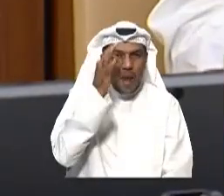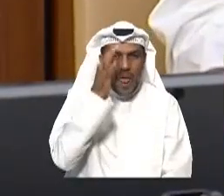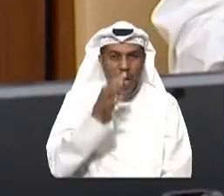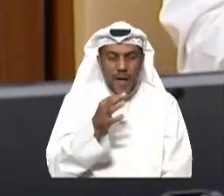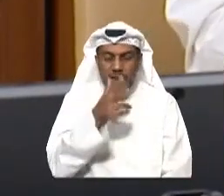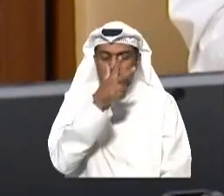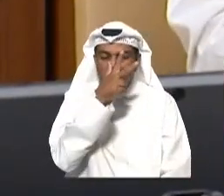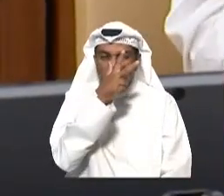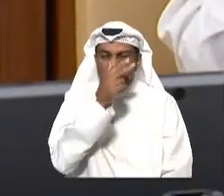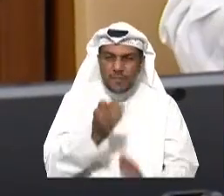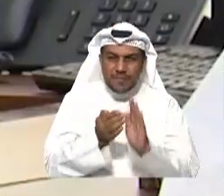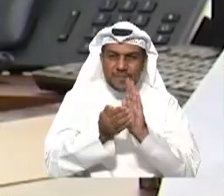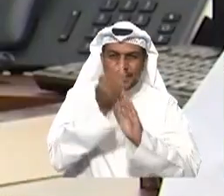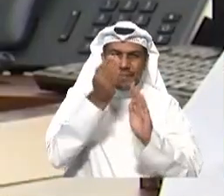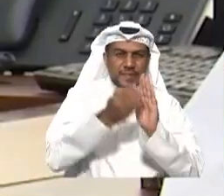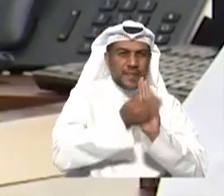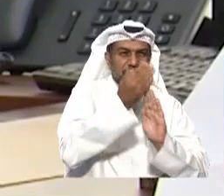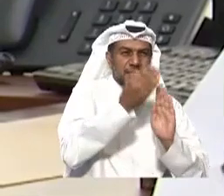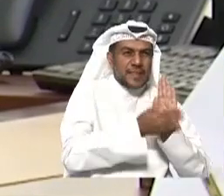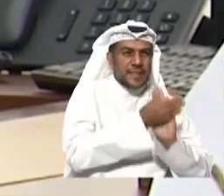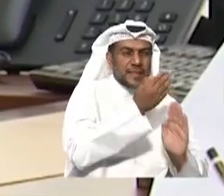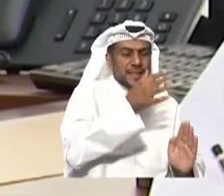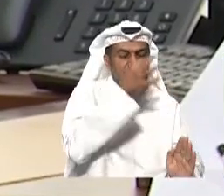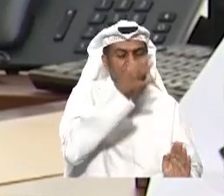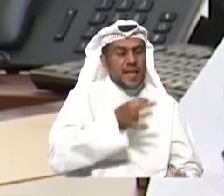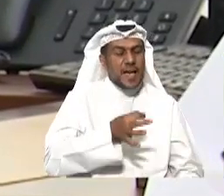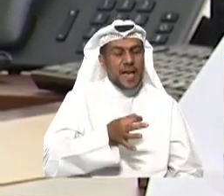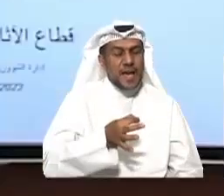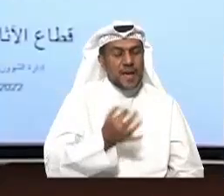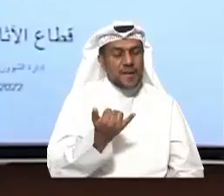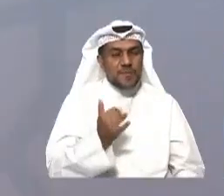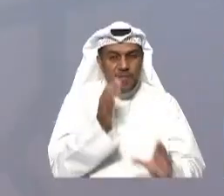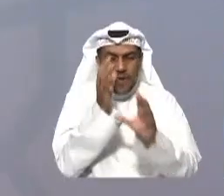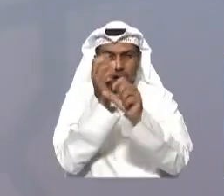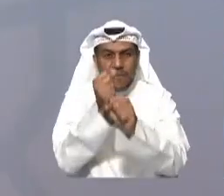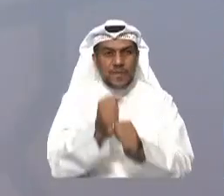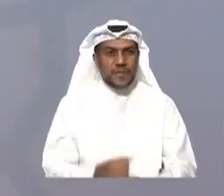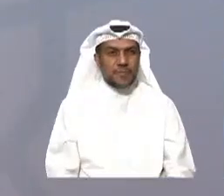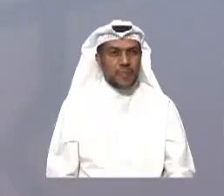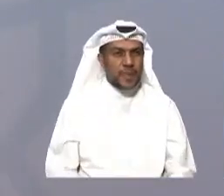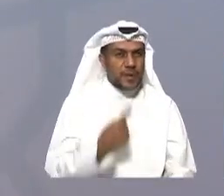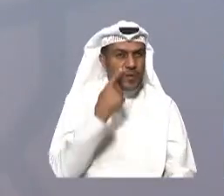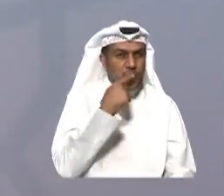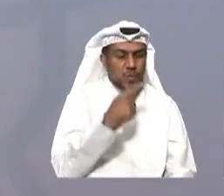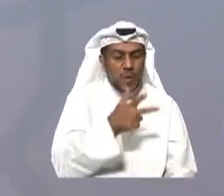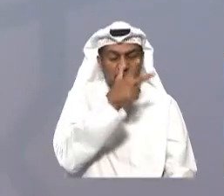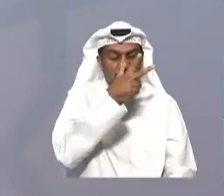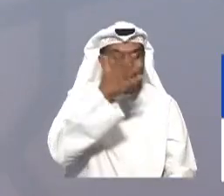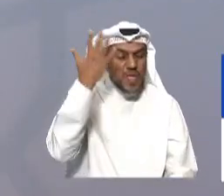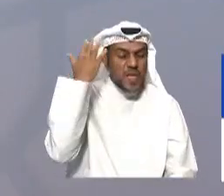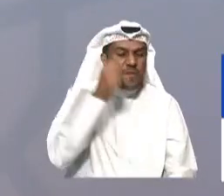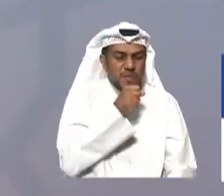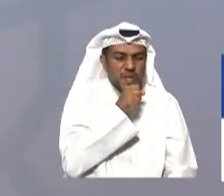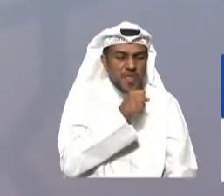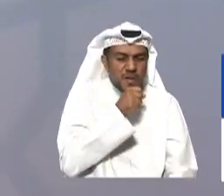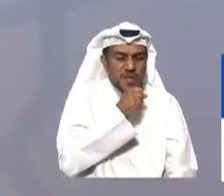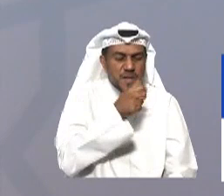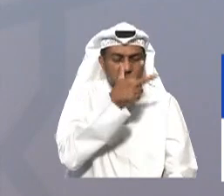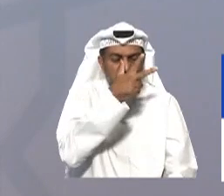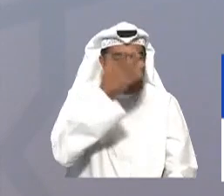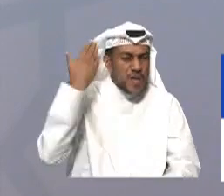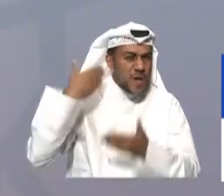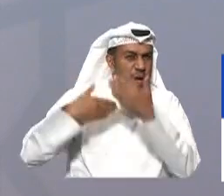الاماكن التراثيه والتاريخيه لدوله الكويت ان الحفاظ على الماروث الثقافي والتراثي الوطني